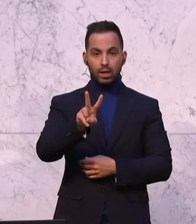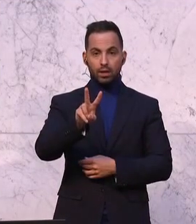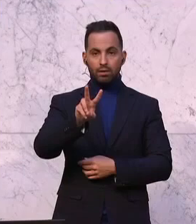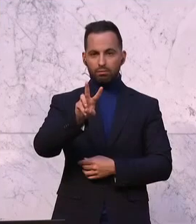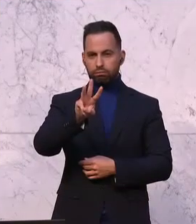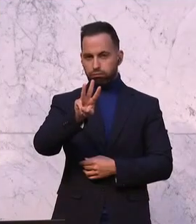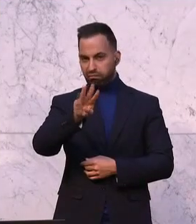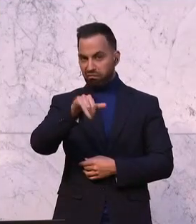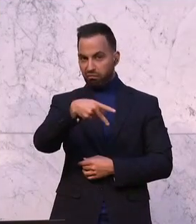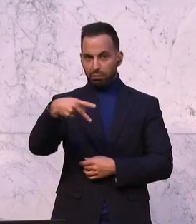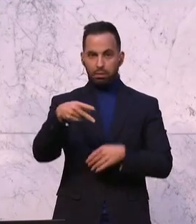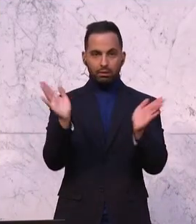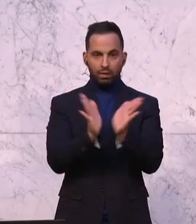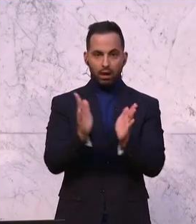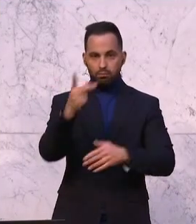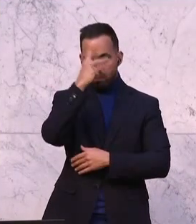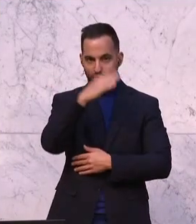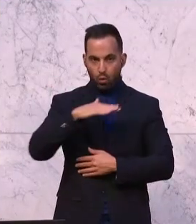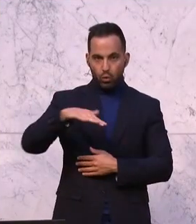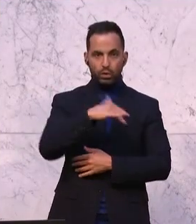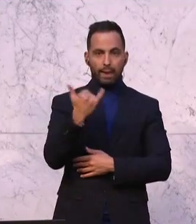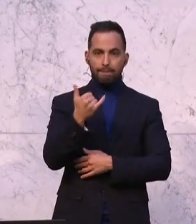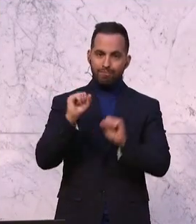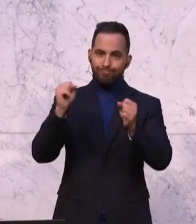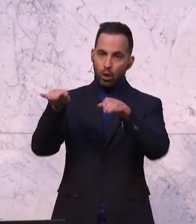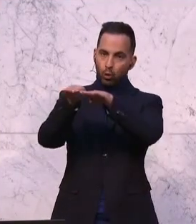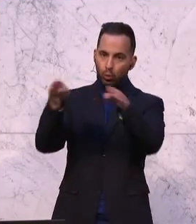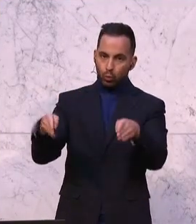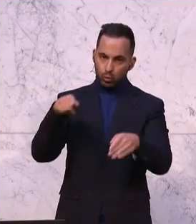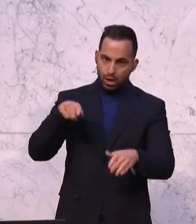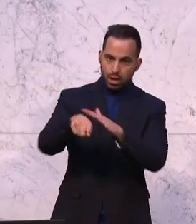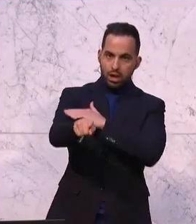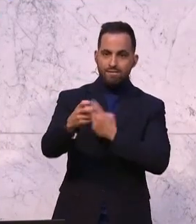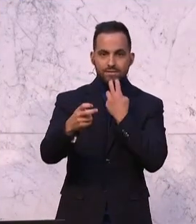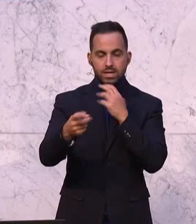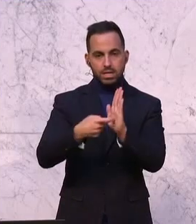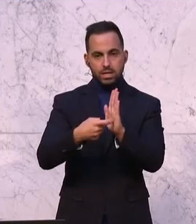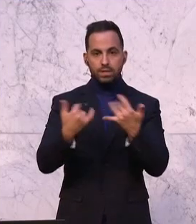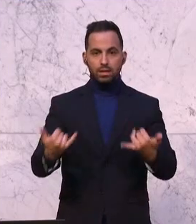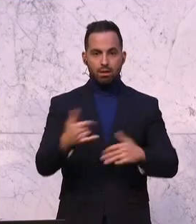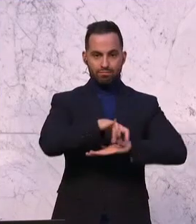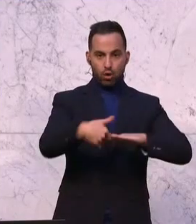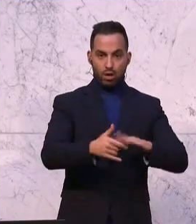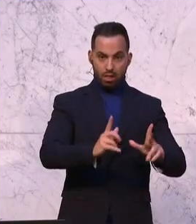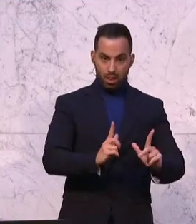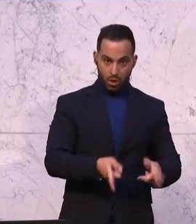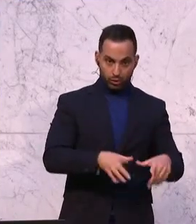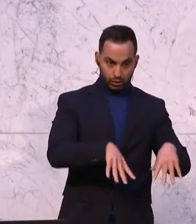Bevölkerung sich immer für den Tunnel eingesetzt hat. Und jetzt haben wir gesehen, dass von Projektbeginn